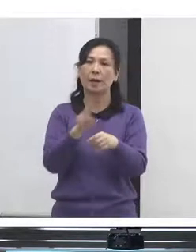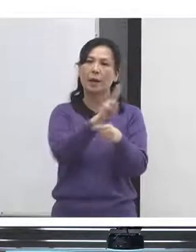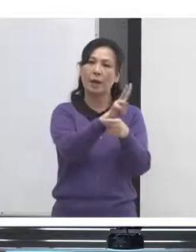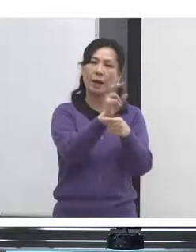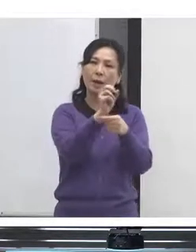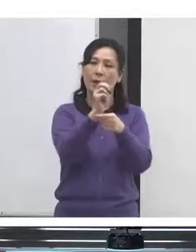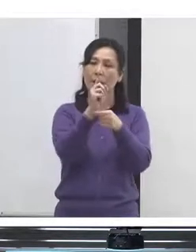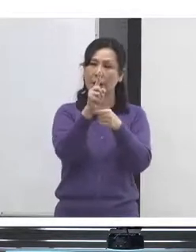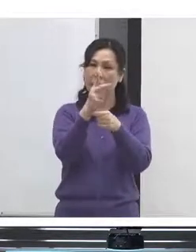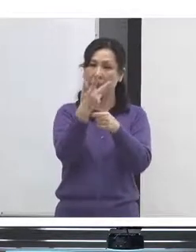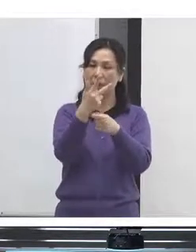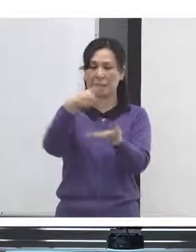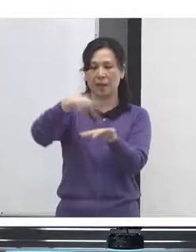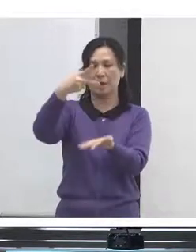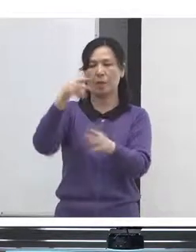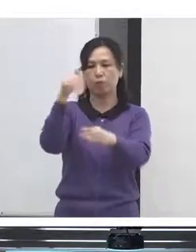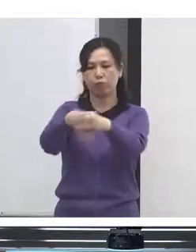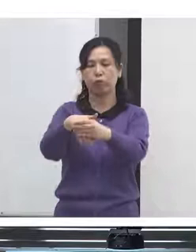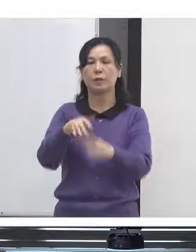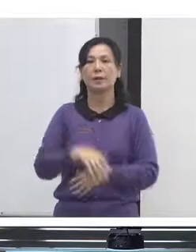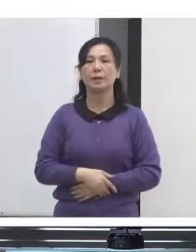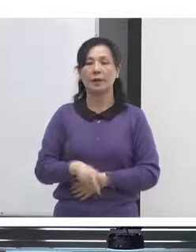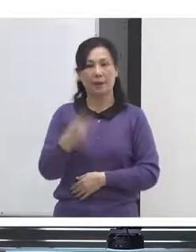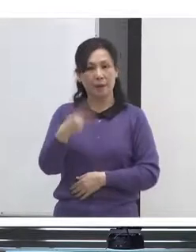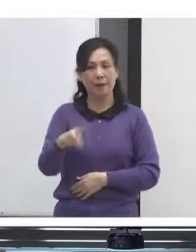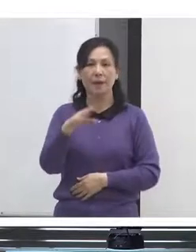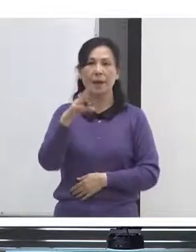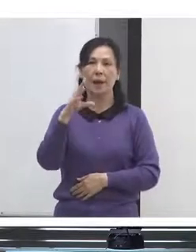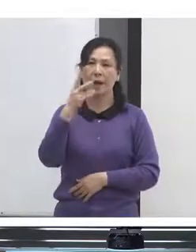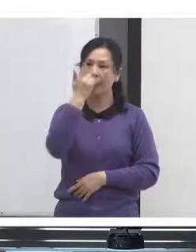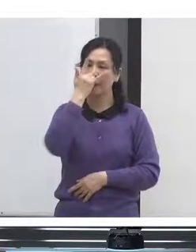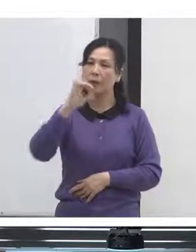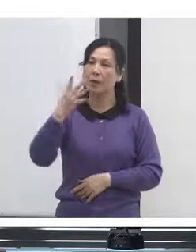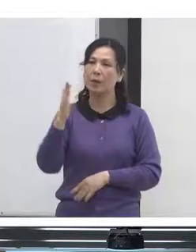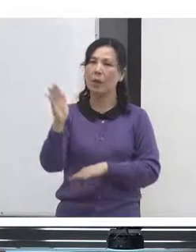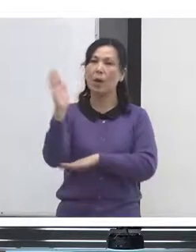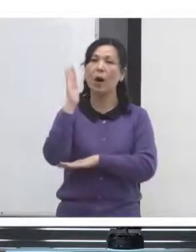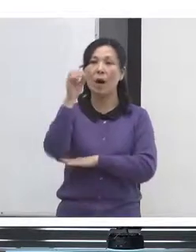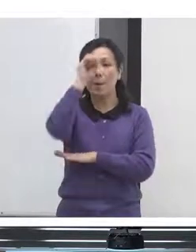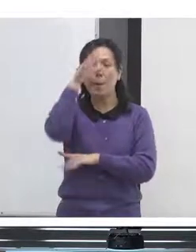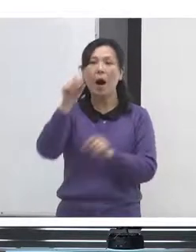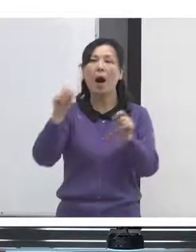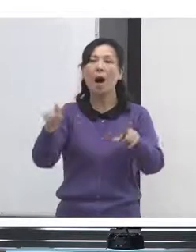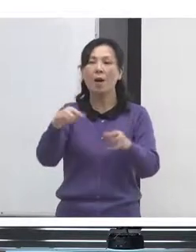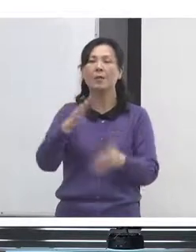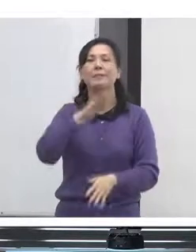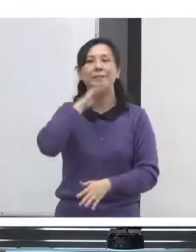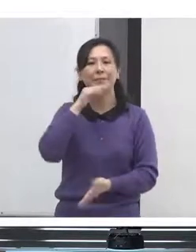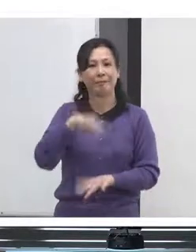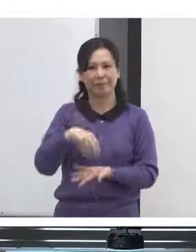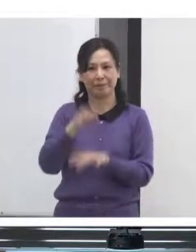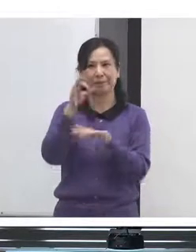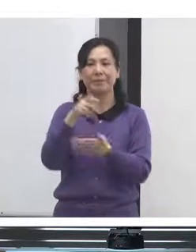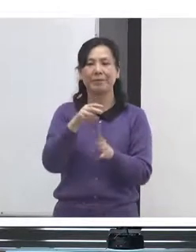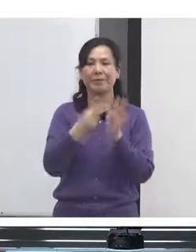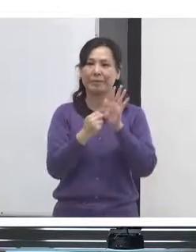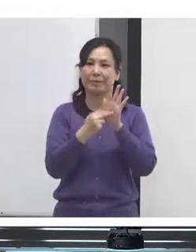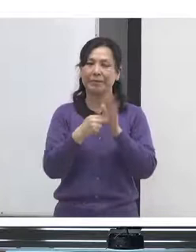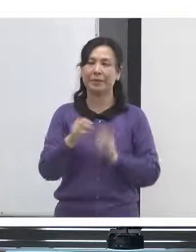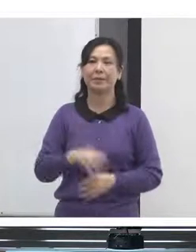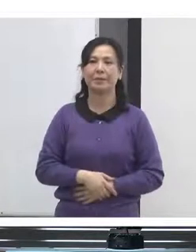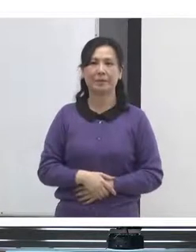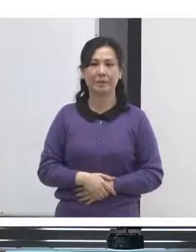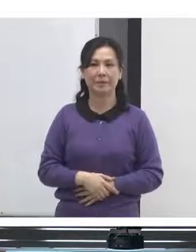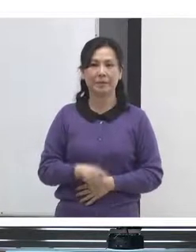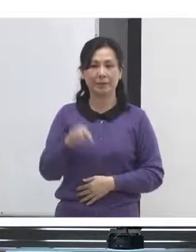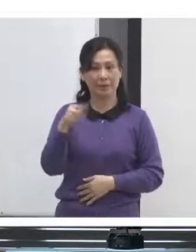举，那它有一个德国有些不同的一些政党，那等一下会提到。然后再还有就是有关平均